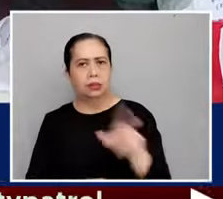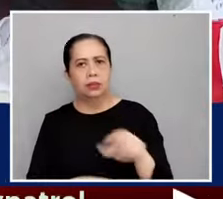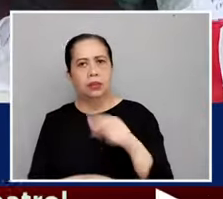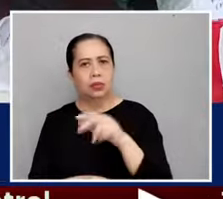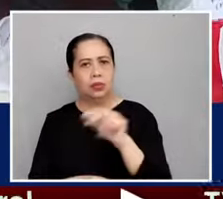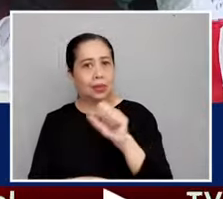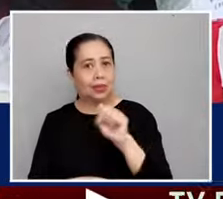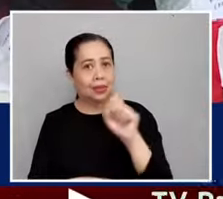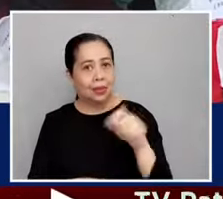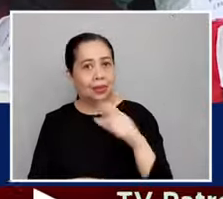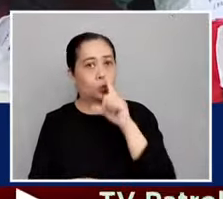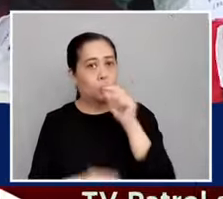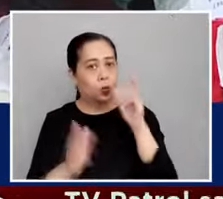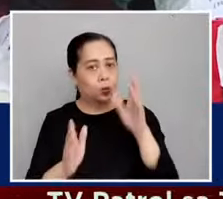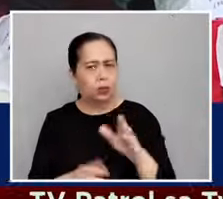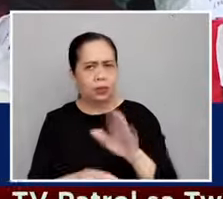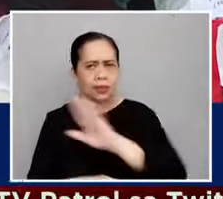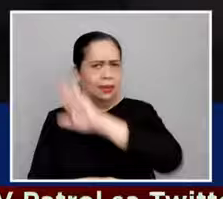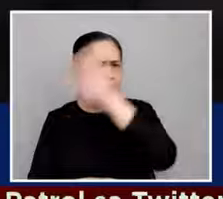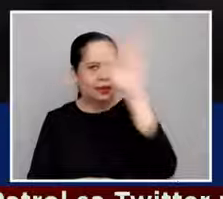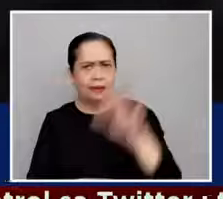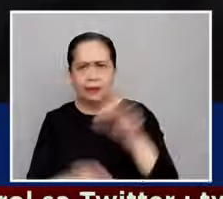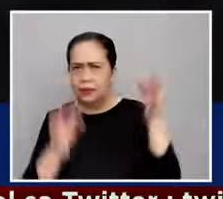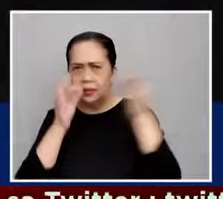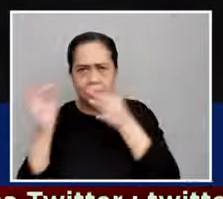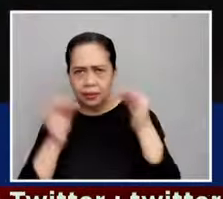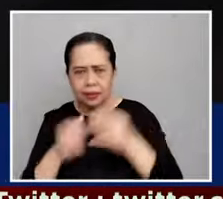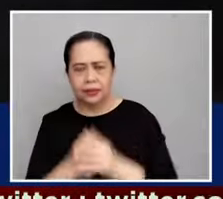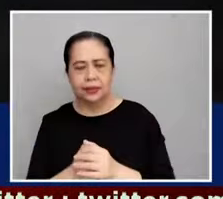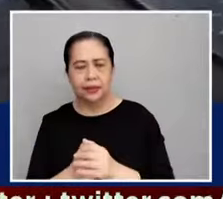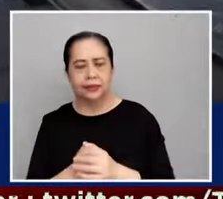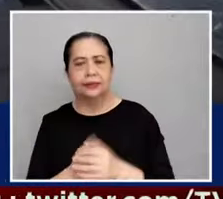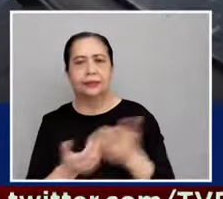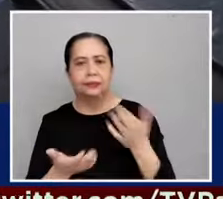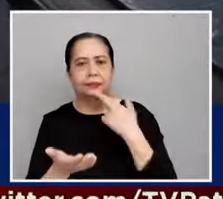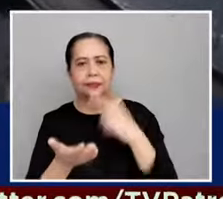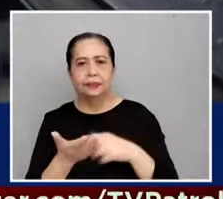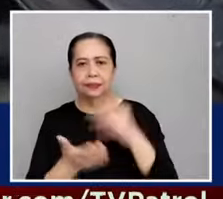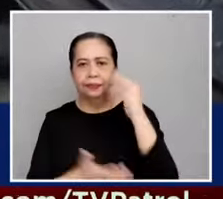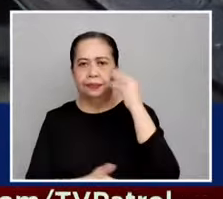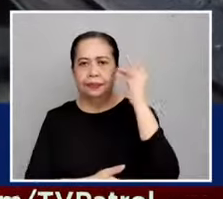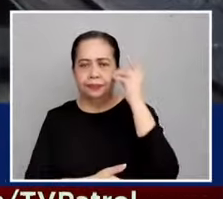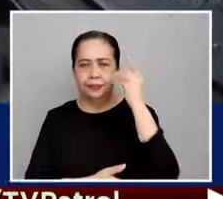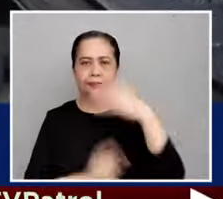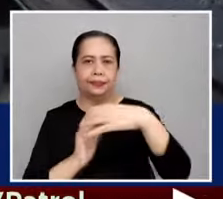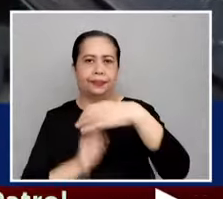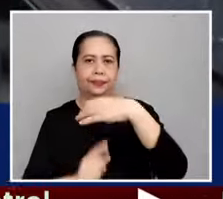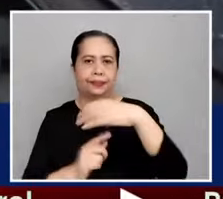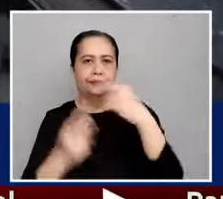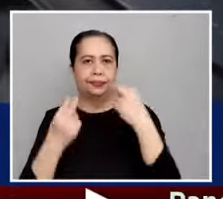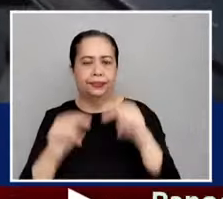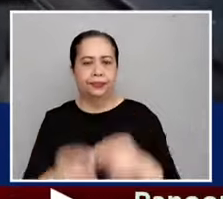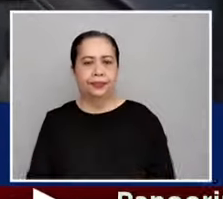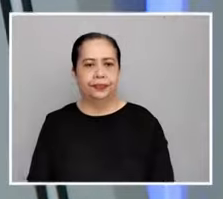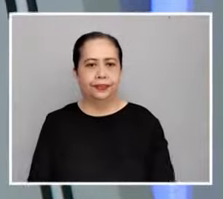asset at hindi kailanman droga. Michael Delizo, ABS-CBN News.